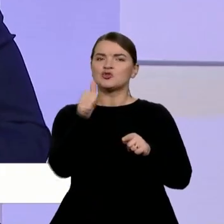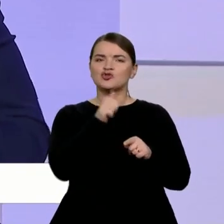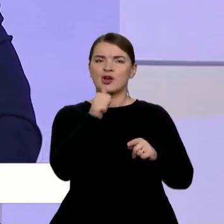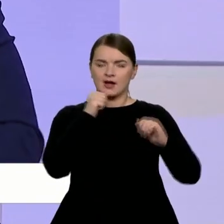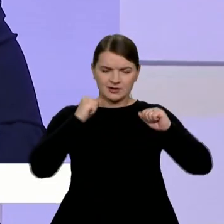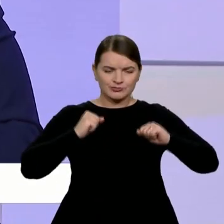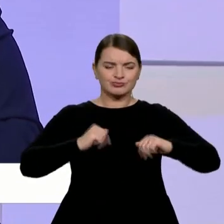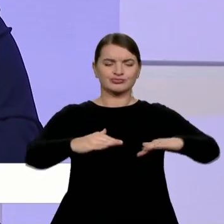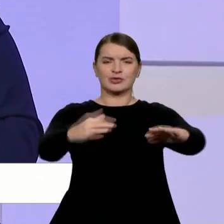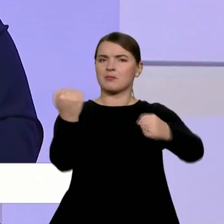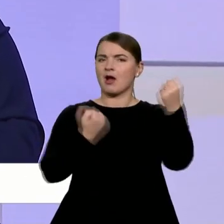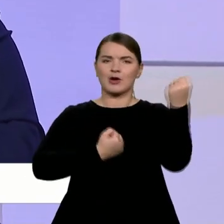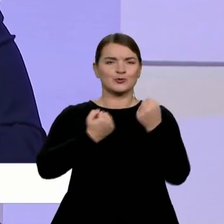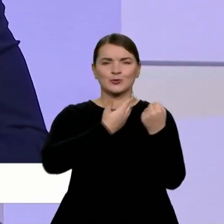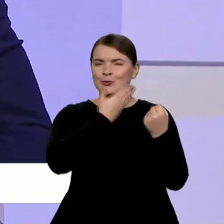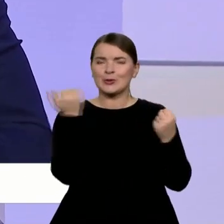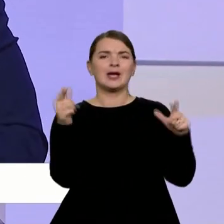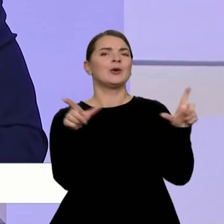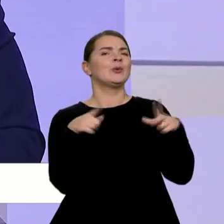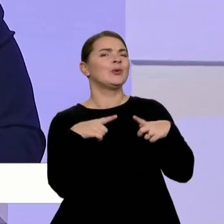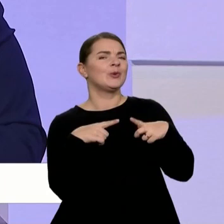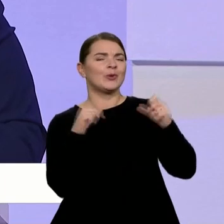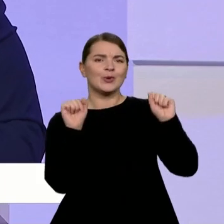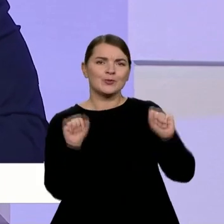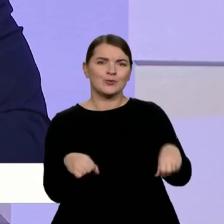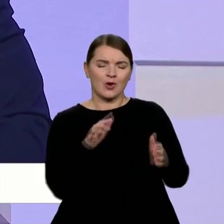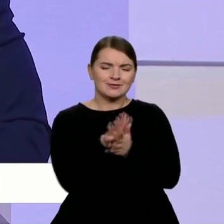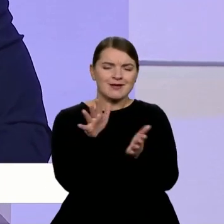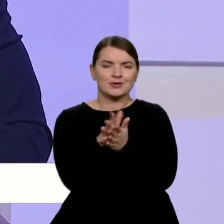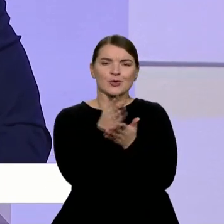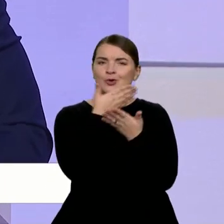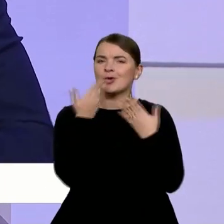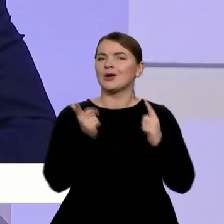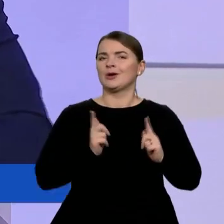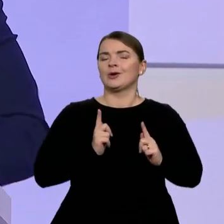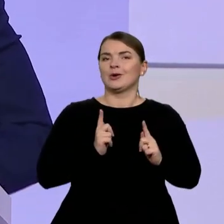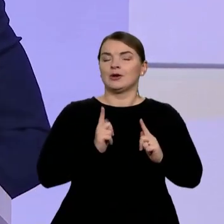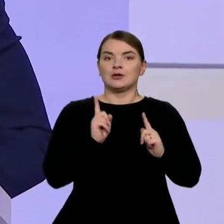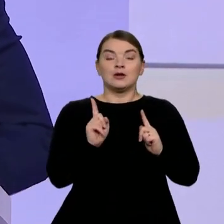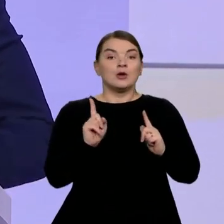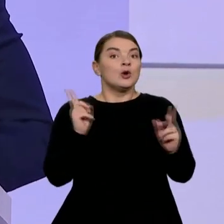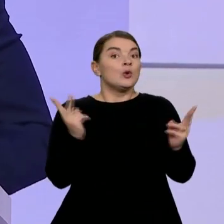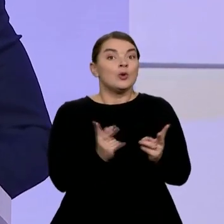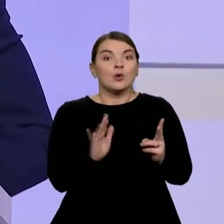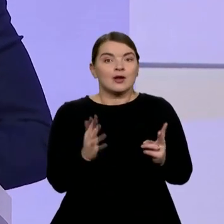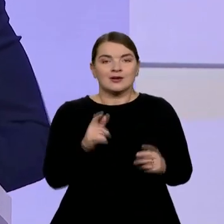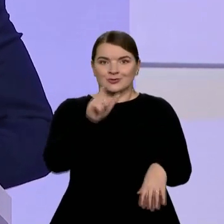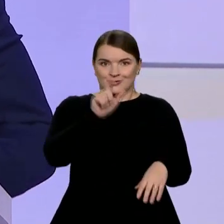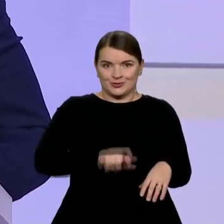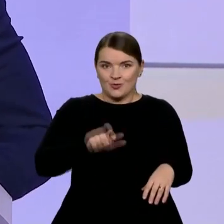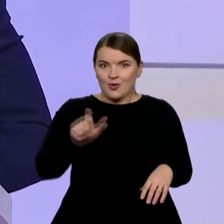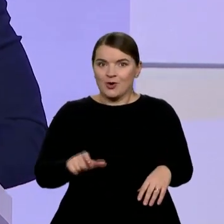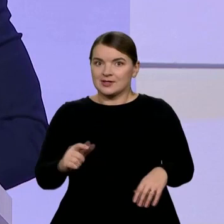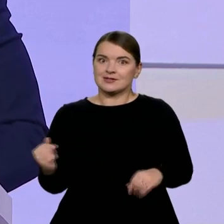būtų galima pailsėti nuo tų dūmų išmetamųjų. Pirmiausia, tai reikia, kad ten atsirastų žmonės. Žmonės atsiranda ten, kur